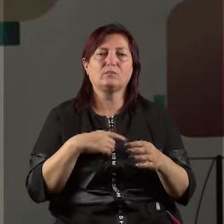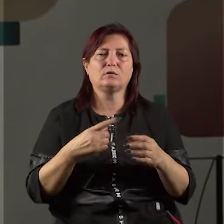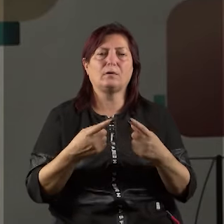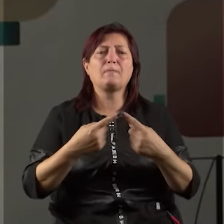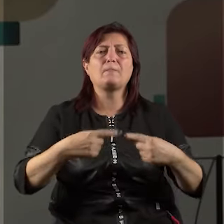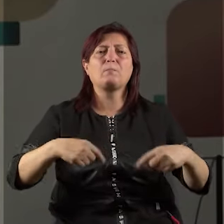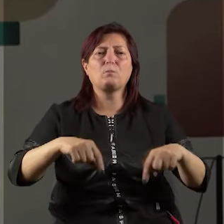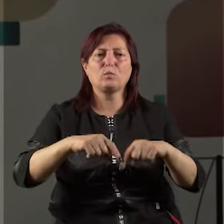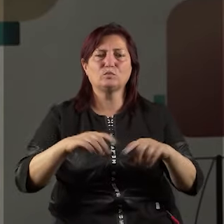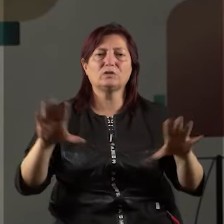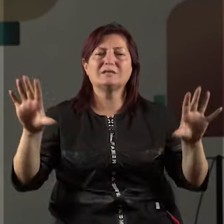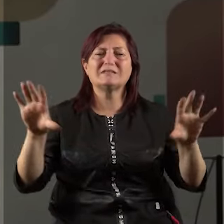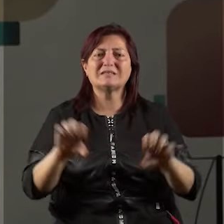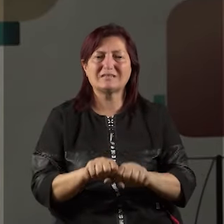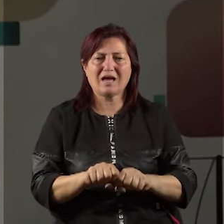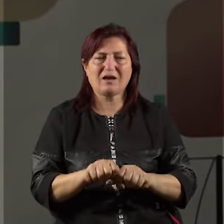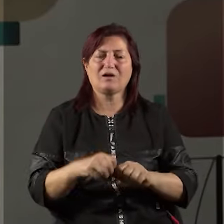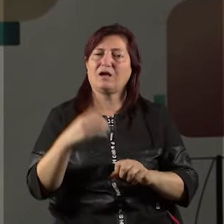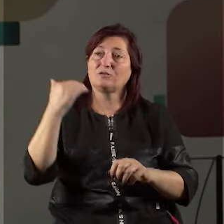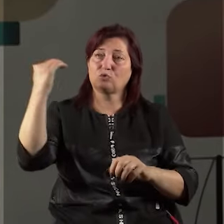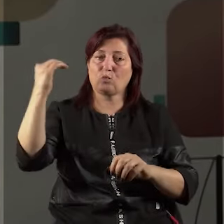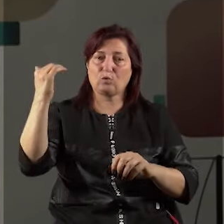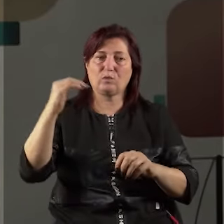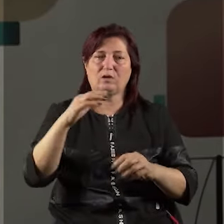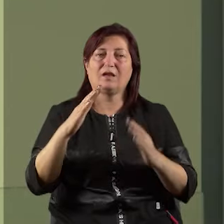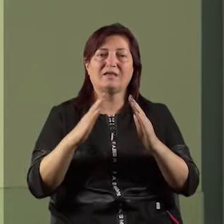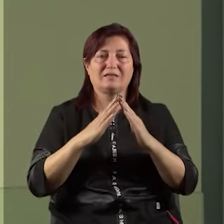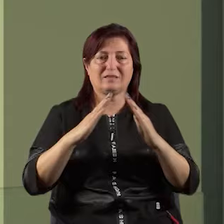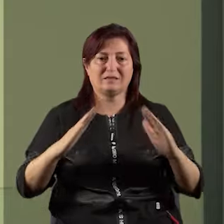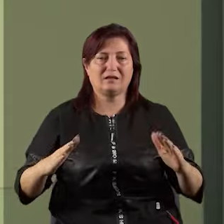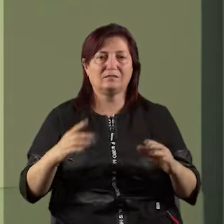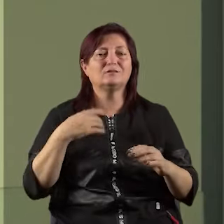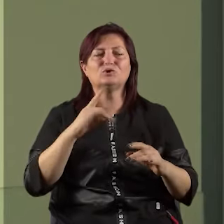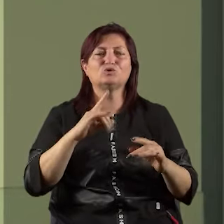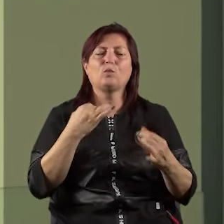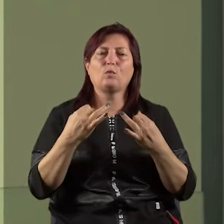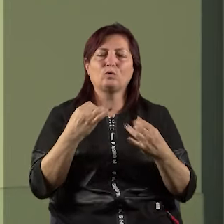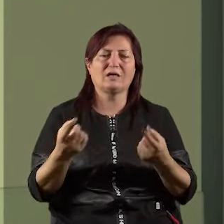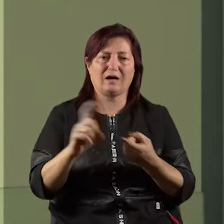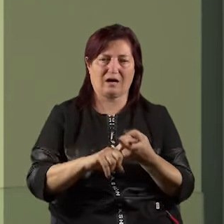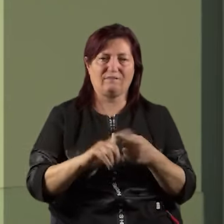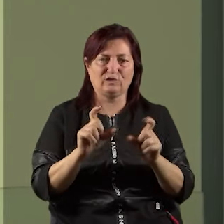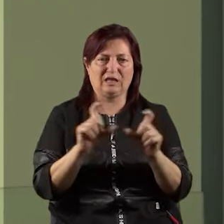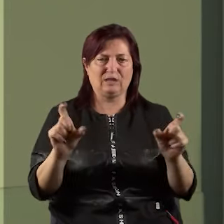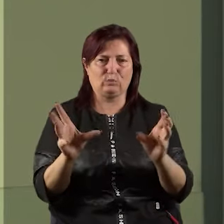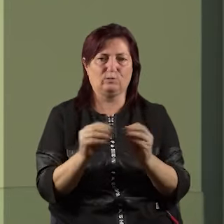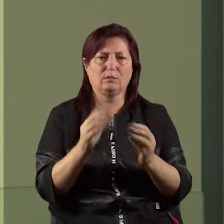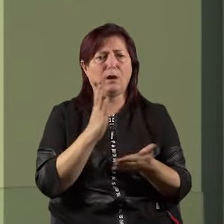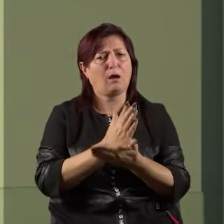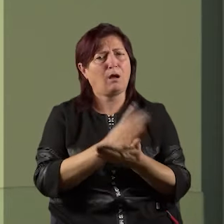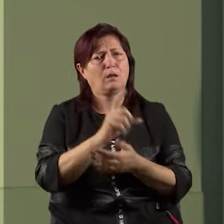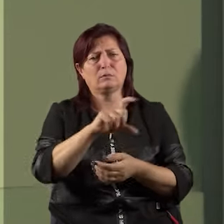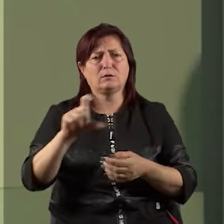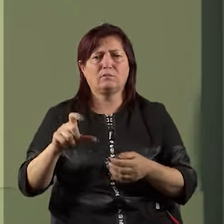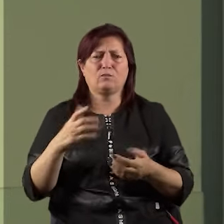մեր ստեղծագործական տաններ, հիմա մենք ինչ խոսեցինք, կապված էր հիմնականում դպրոցականների հետ, բայց կան նաև